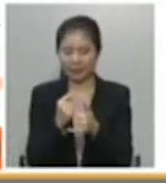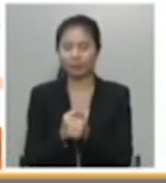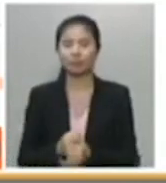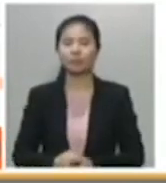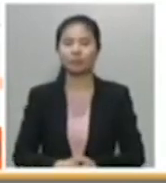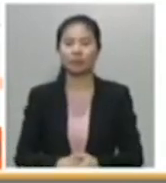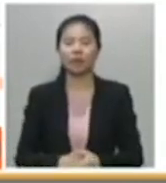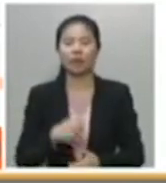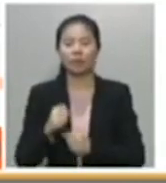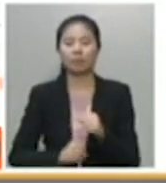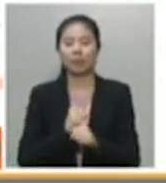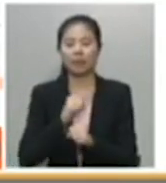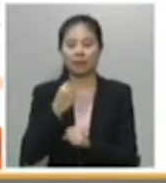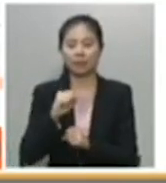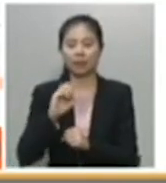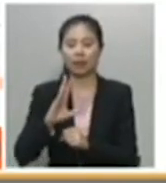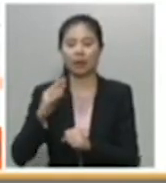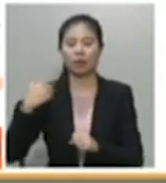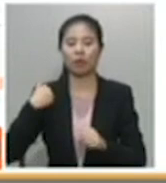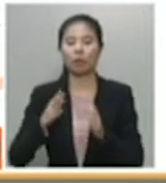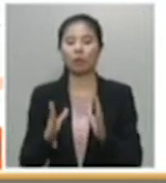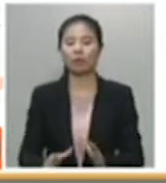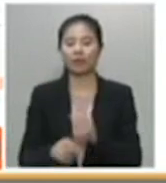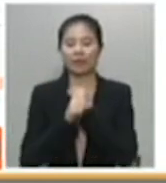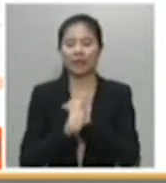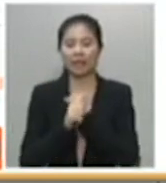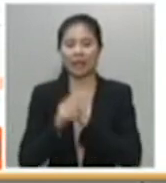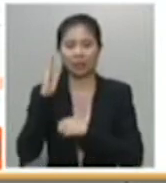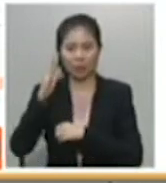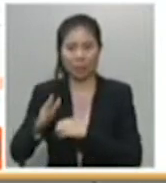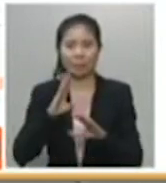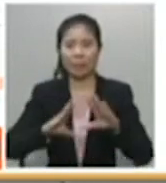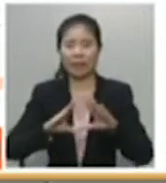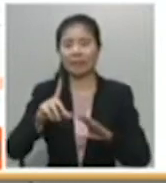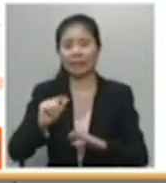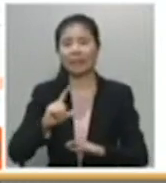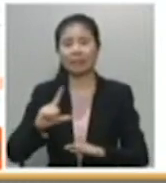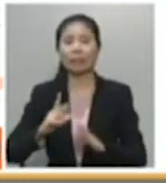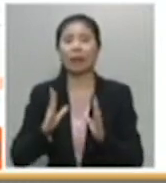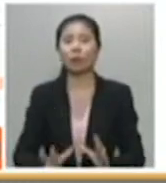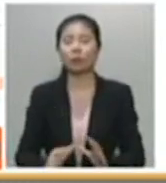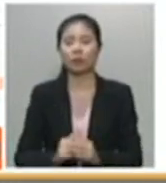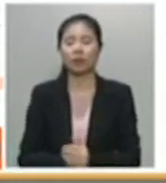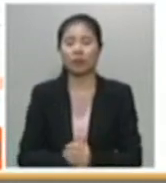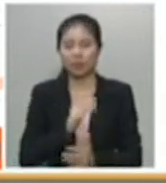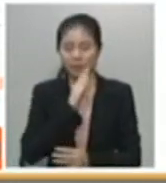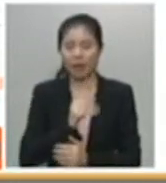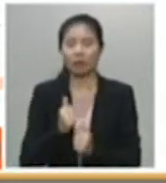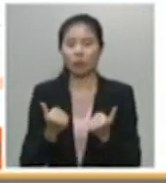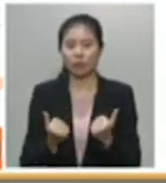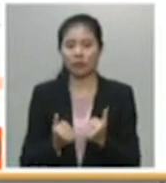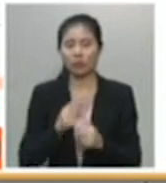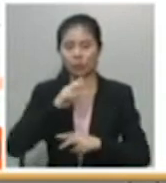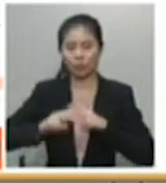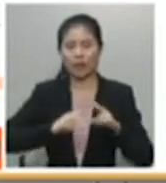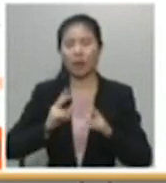ใน15ปีไม่นานนะครับจะมีผู้สูงอายุในประเทศไทยเราเนี่ย20ล้านคนเพราะฉะนั้นถ้าเราจะต้องดูแลค